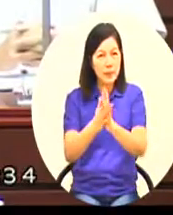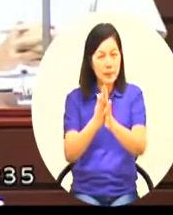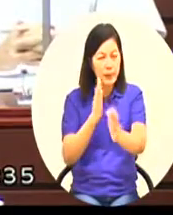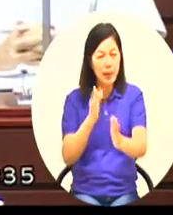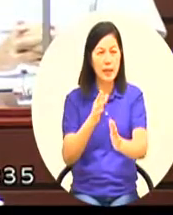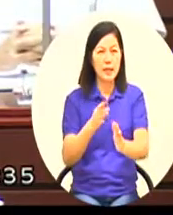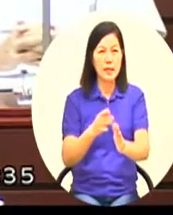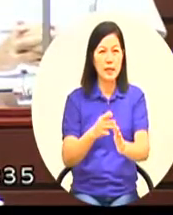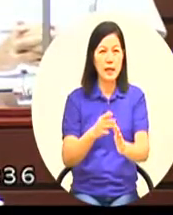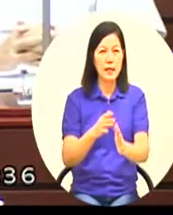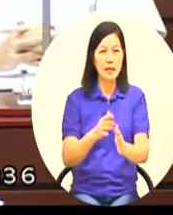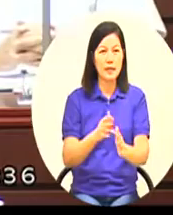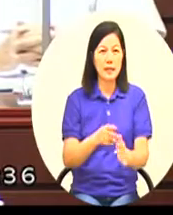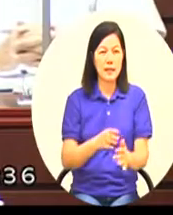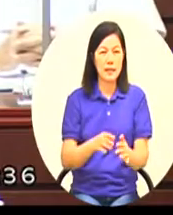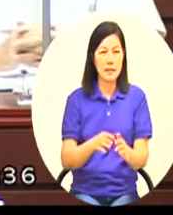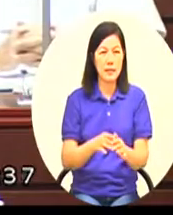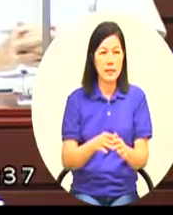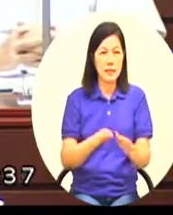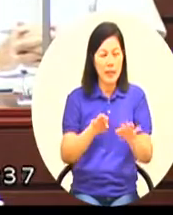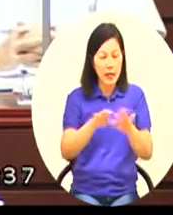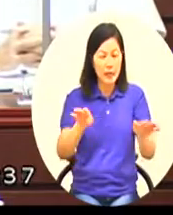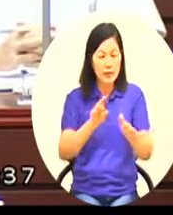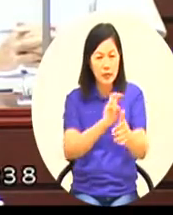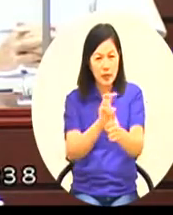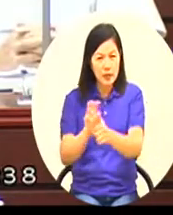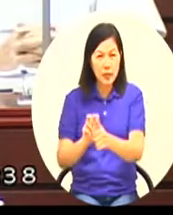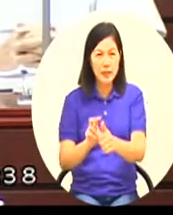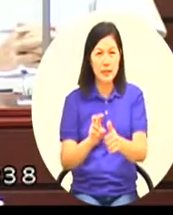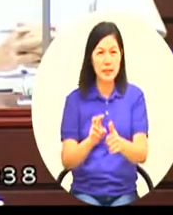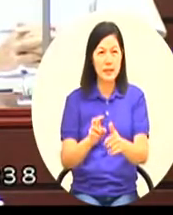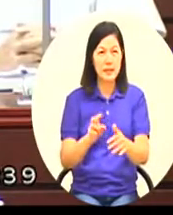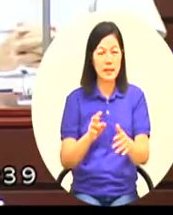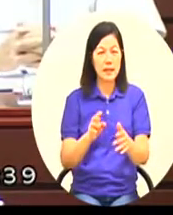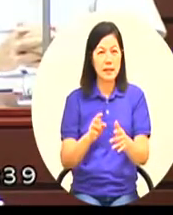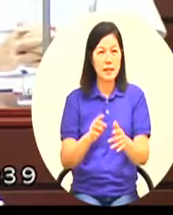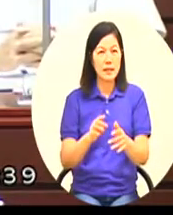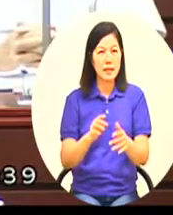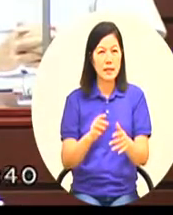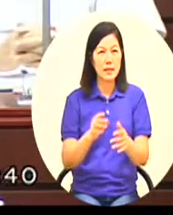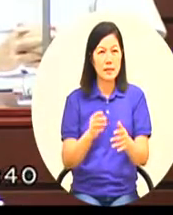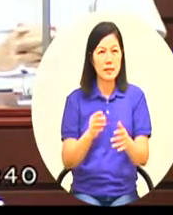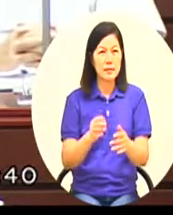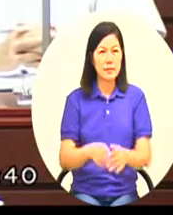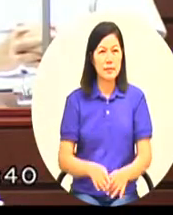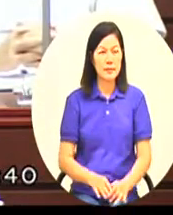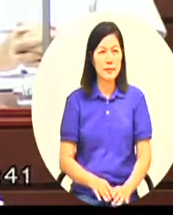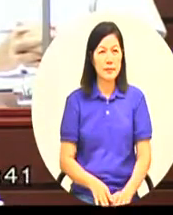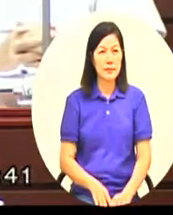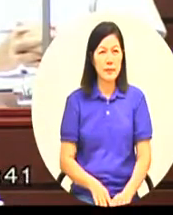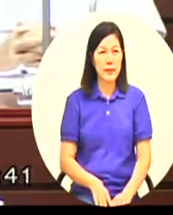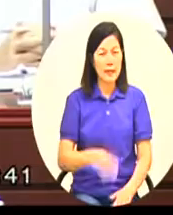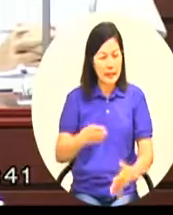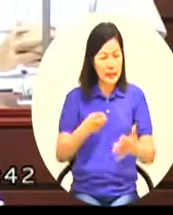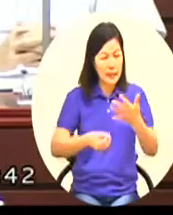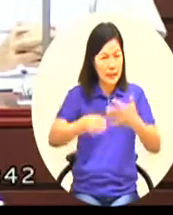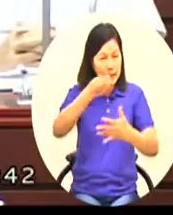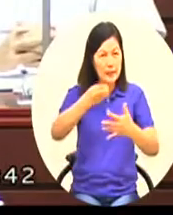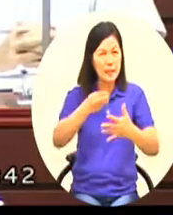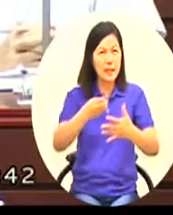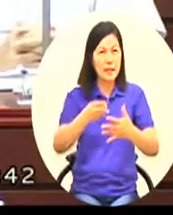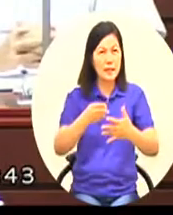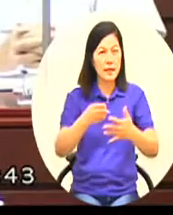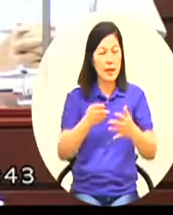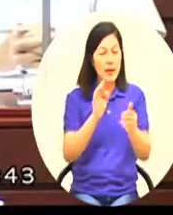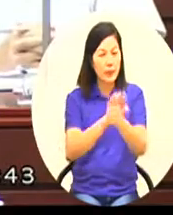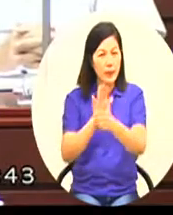巡逻那个见景度，而且维护治安那个维护这个妥善率啊，提高一点可以替代